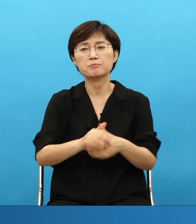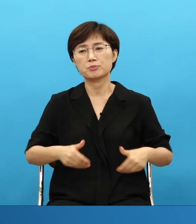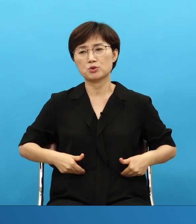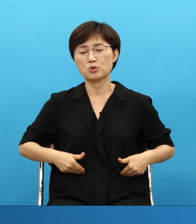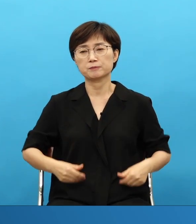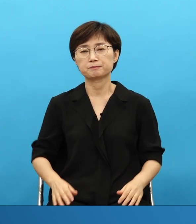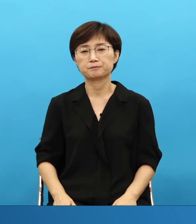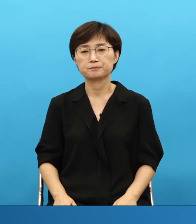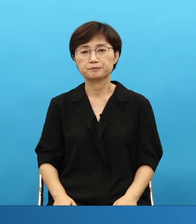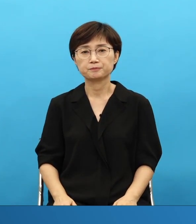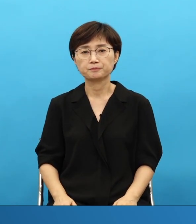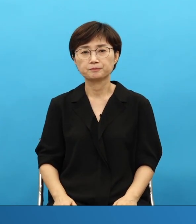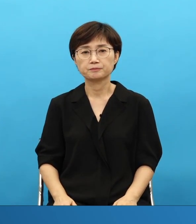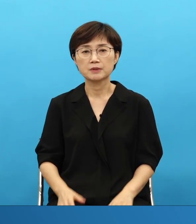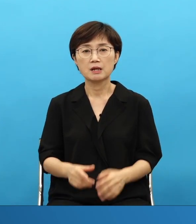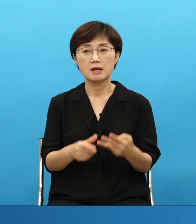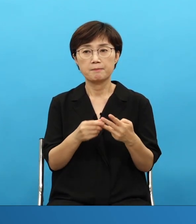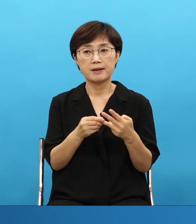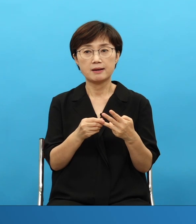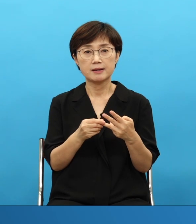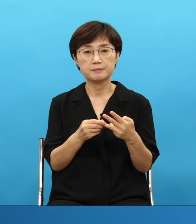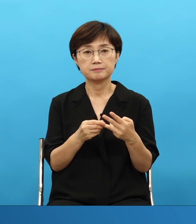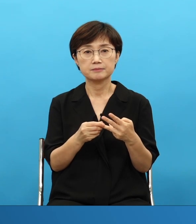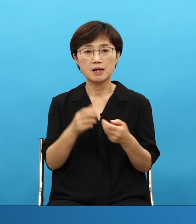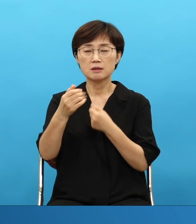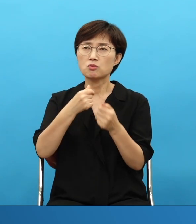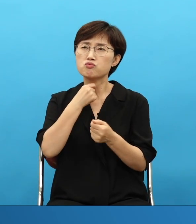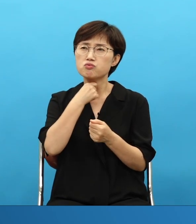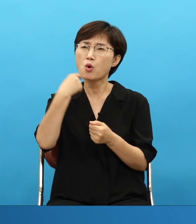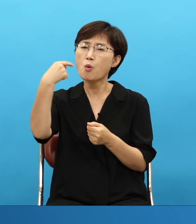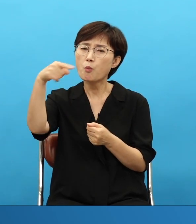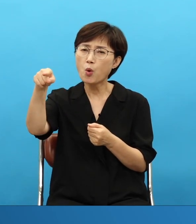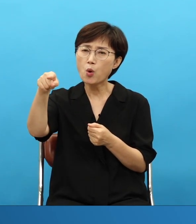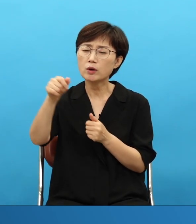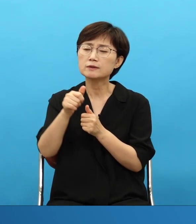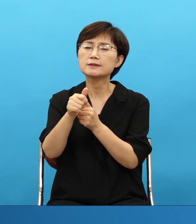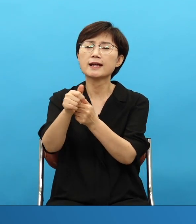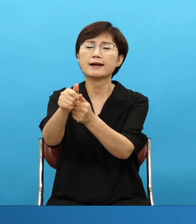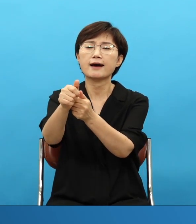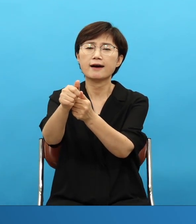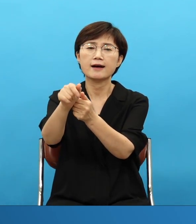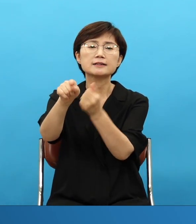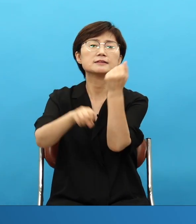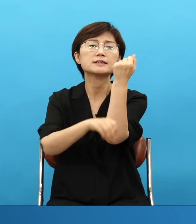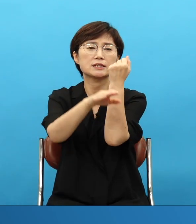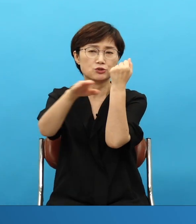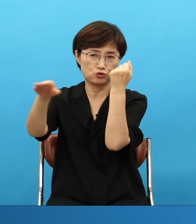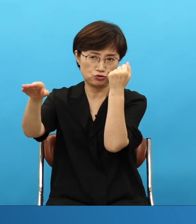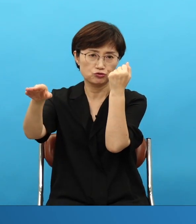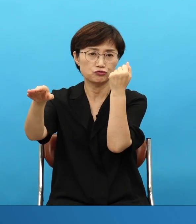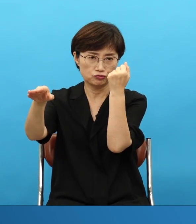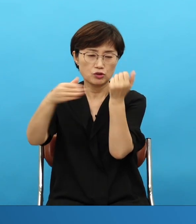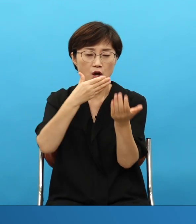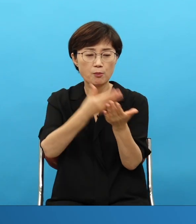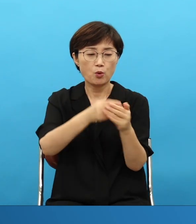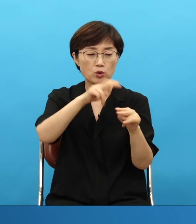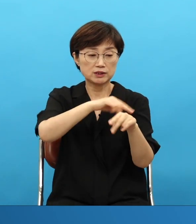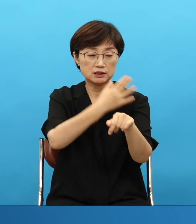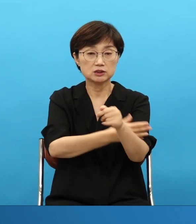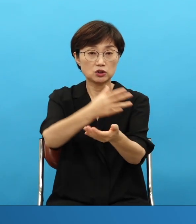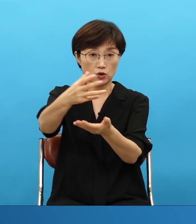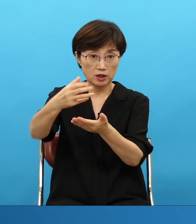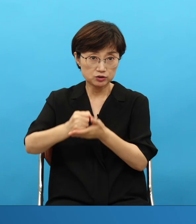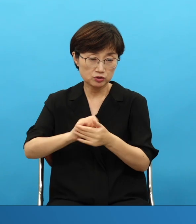전했습니다. 마지막 3강에서는 하나님이 원하시는 것을 기준으로 두고 보좌의 능력으로 237 5천 종족